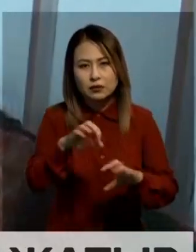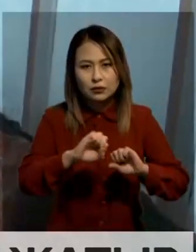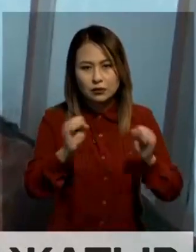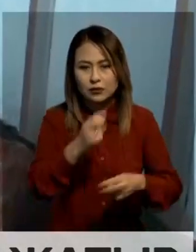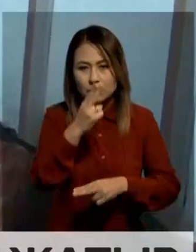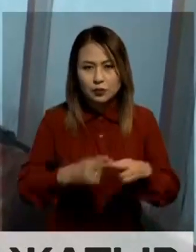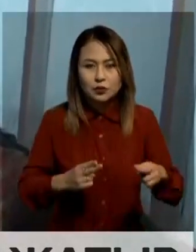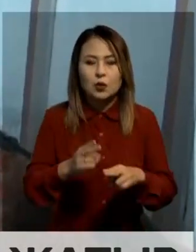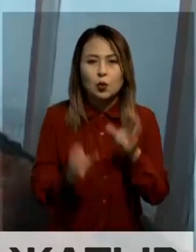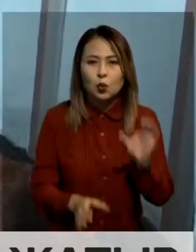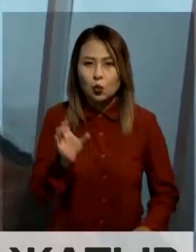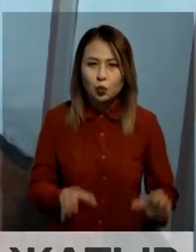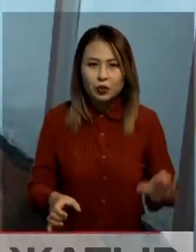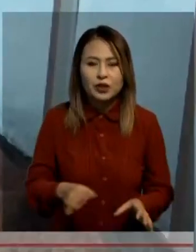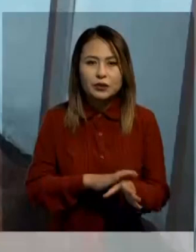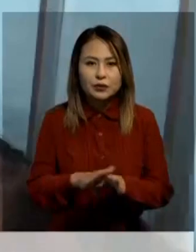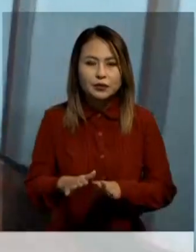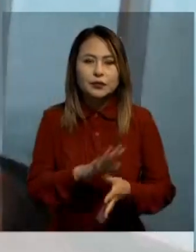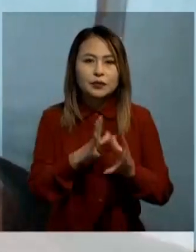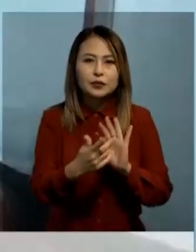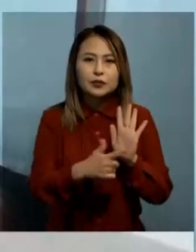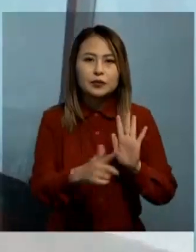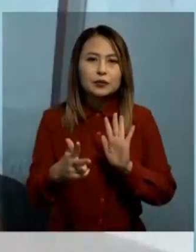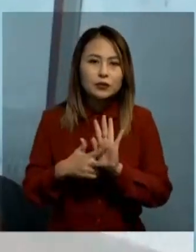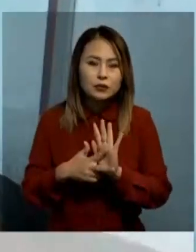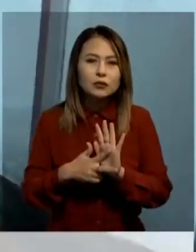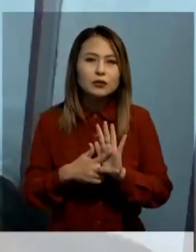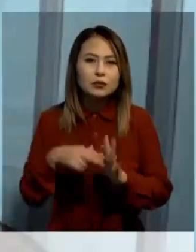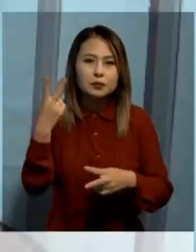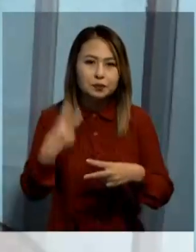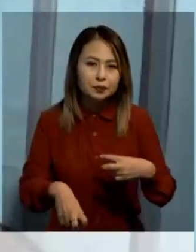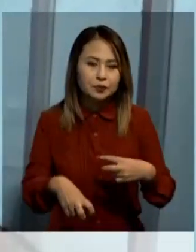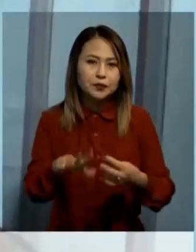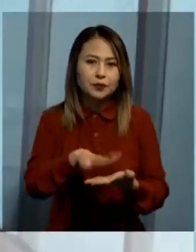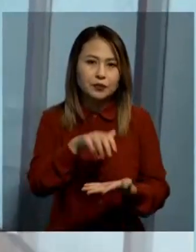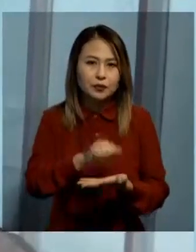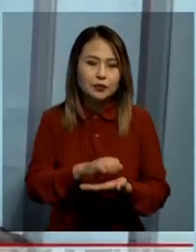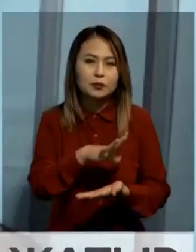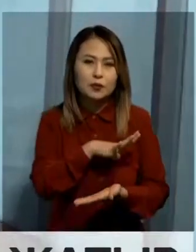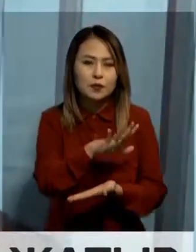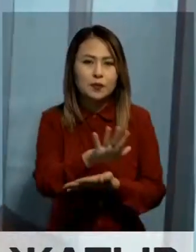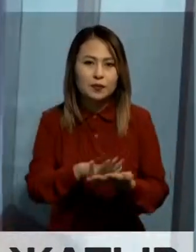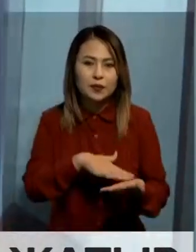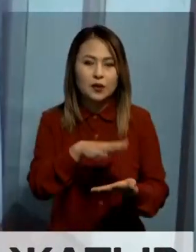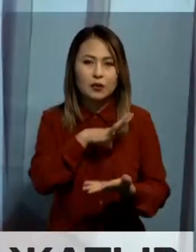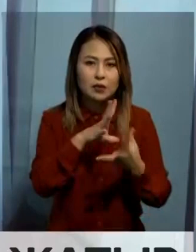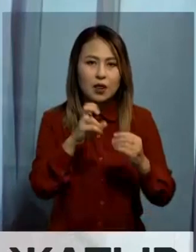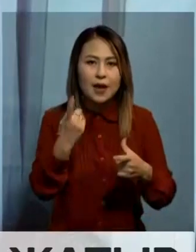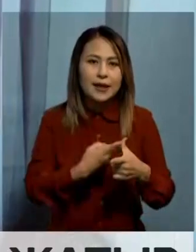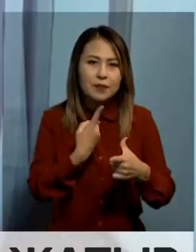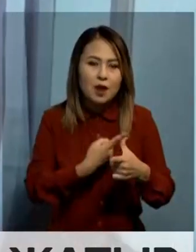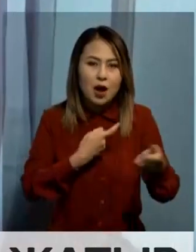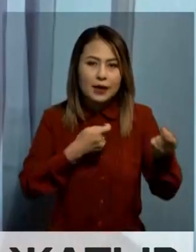тұрбаны. Тұрба, түгір 7 батайым, 8 батайым, 4 жарылып болды. Зайлен жазып кеттік, білеу, ана еме әкемі